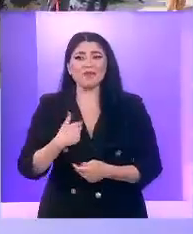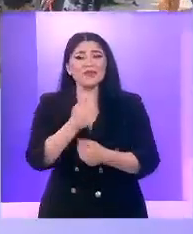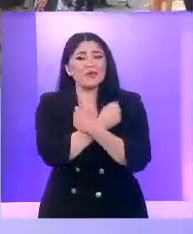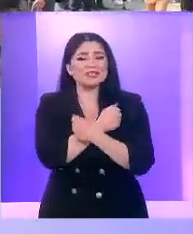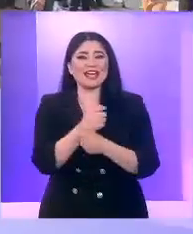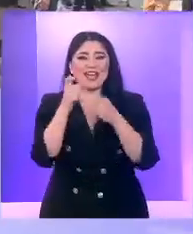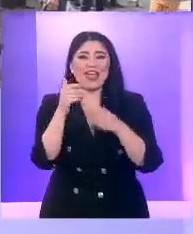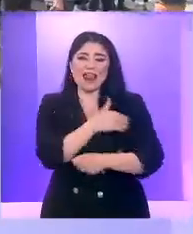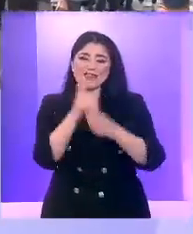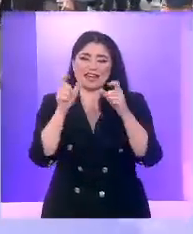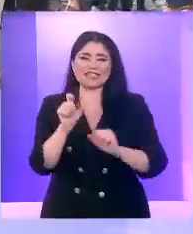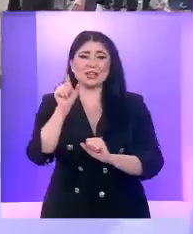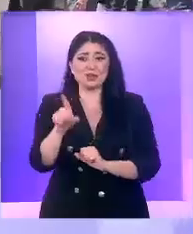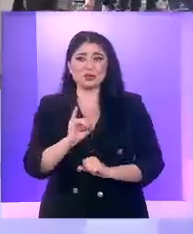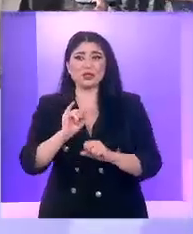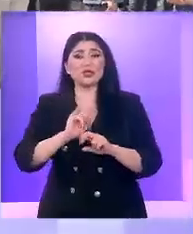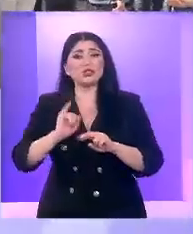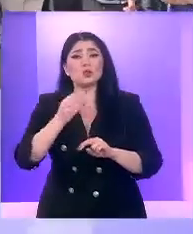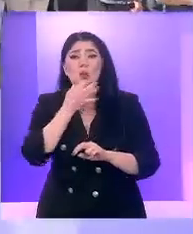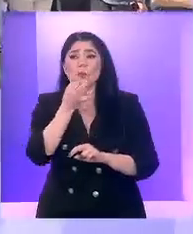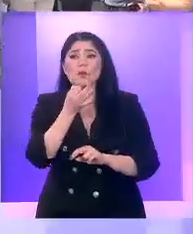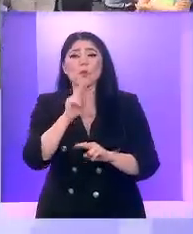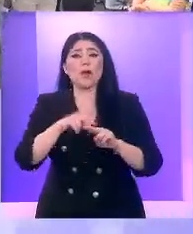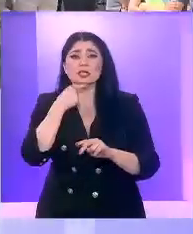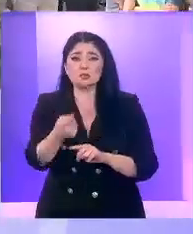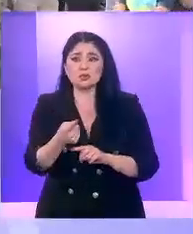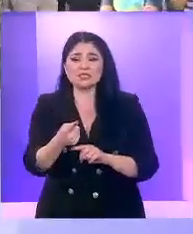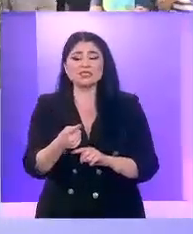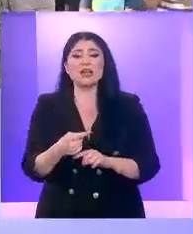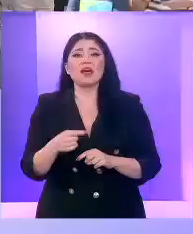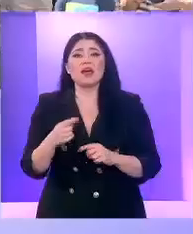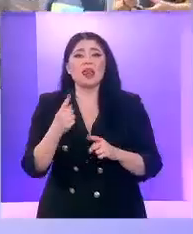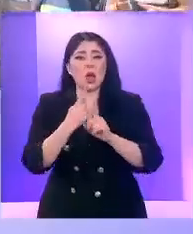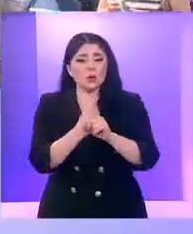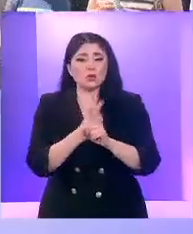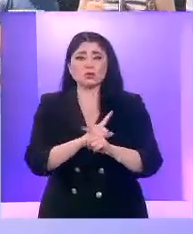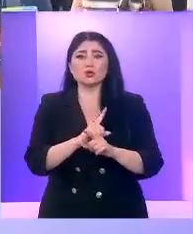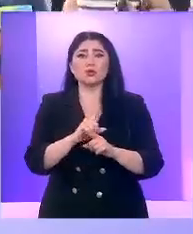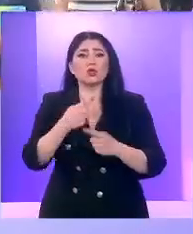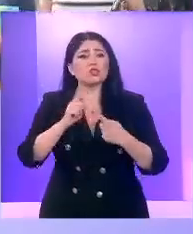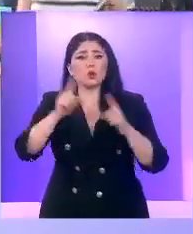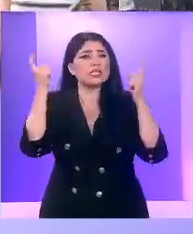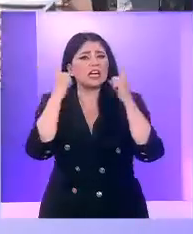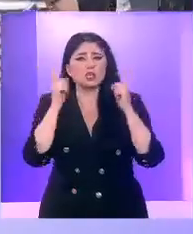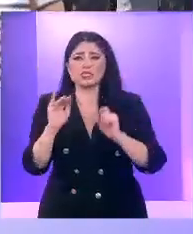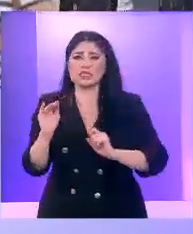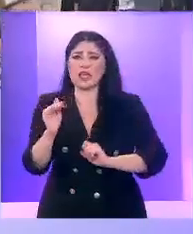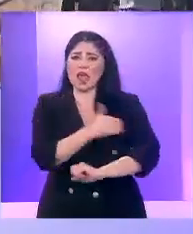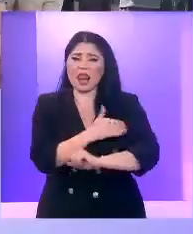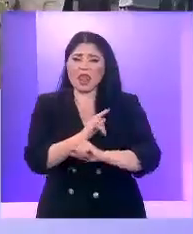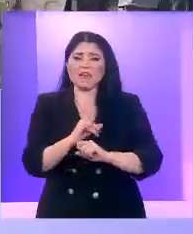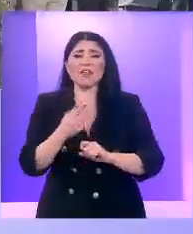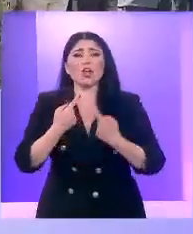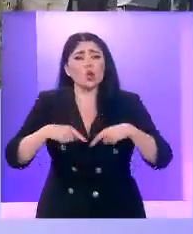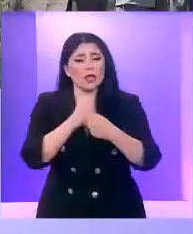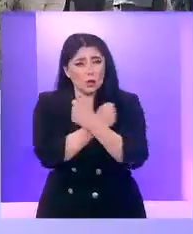clasa 12-a și așa cum le-am spus la oră, să nu-și facă griji. Noi îi iubim și suntem alături de ei, dar trebuie să fie și ei alături de noi